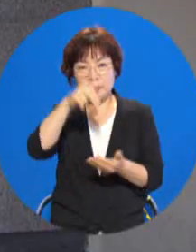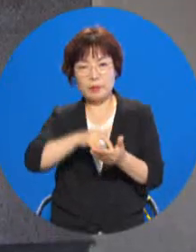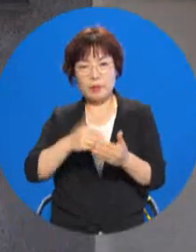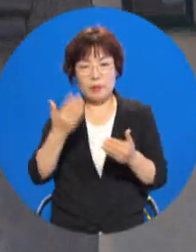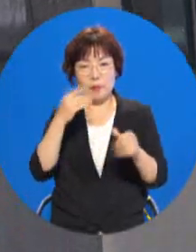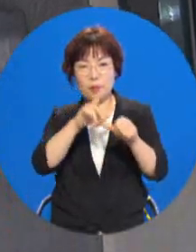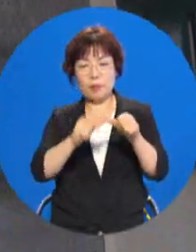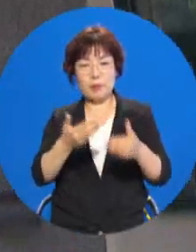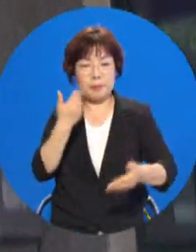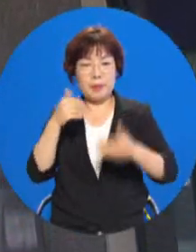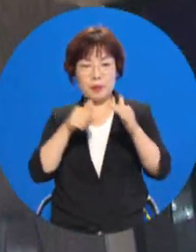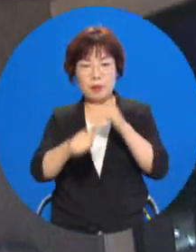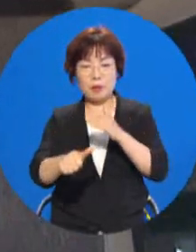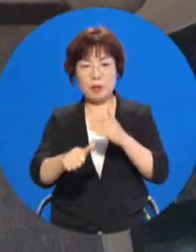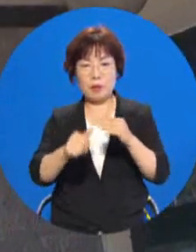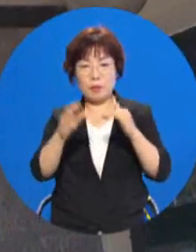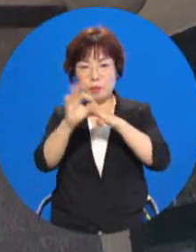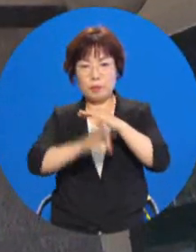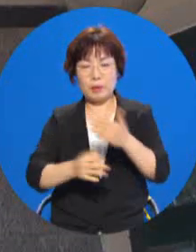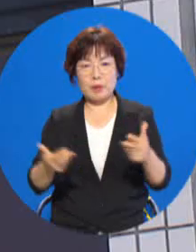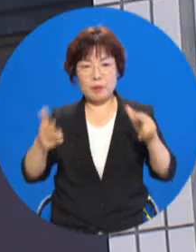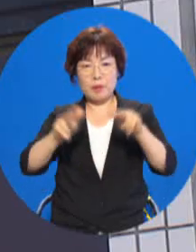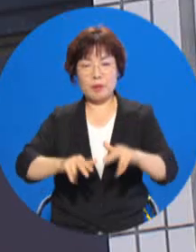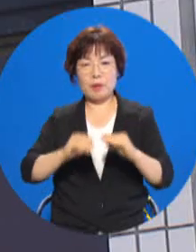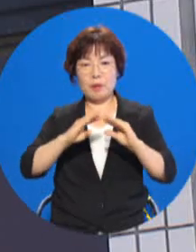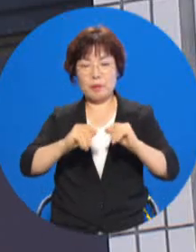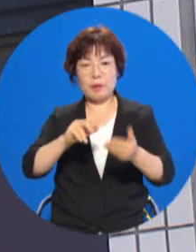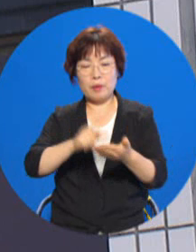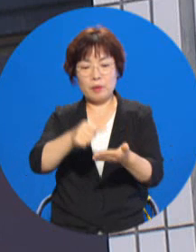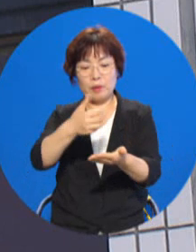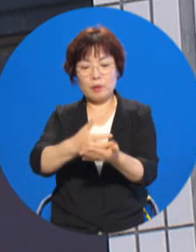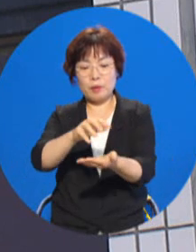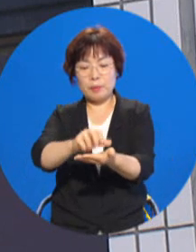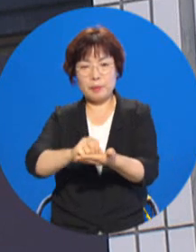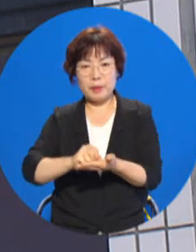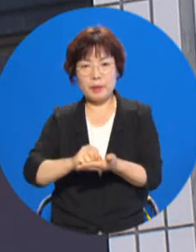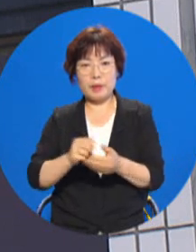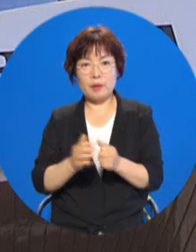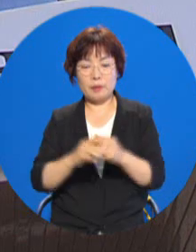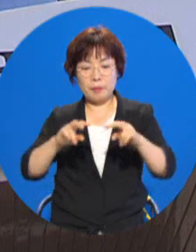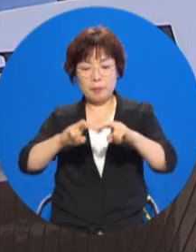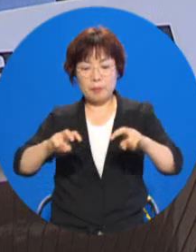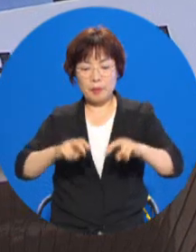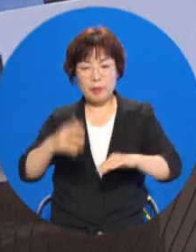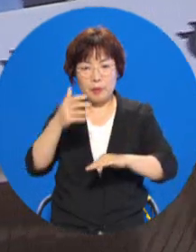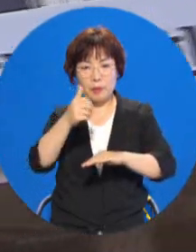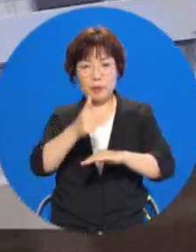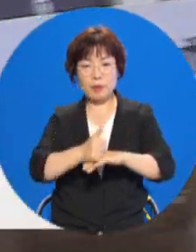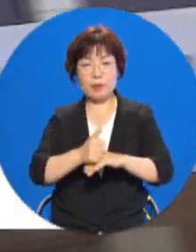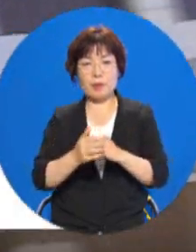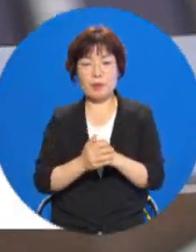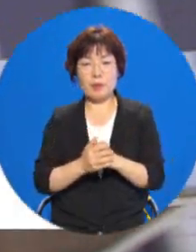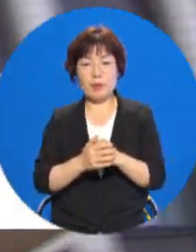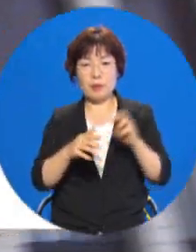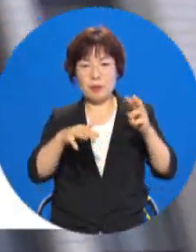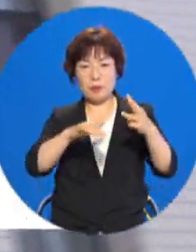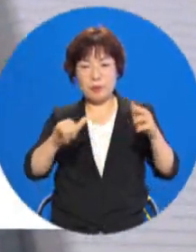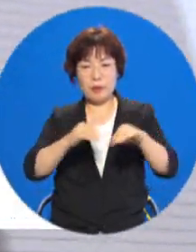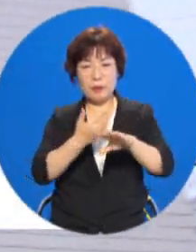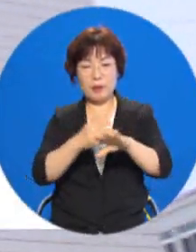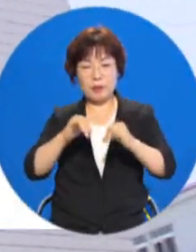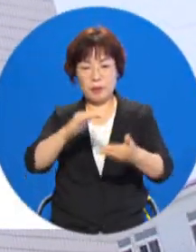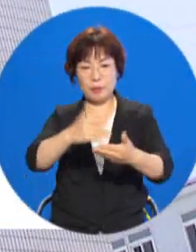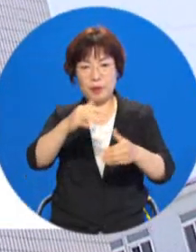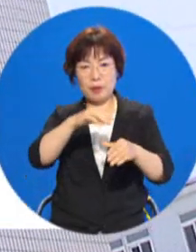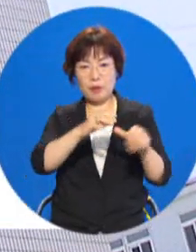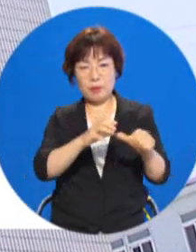지난달 압수수색에서 노을공원 부지 조성과 관련한 결제 서류 등을 확보했고 이를 분석한 결과 제3자의 계좌를